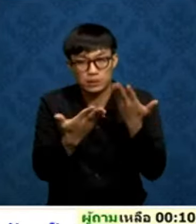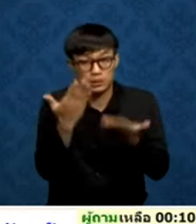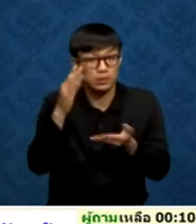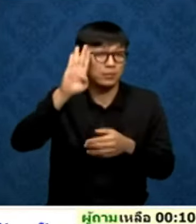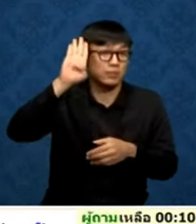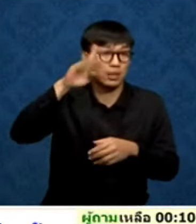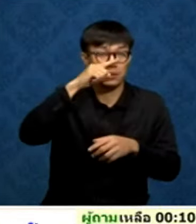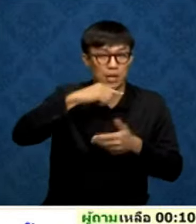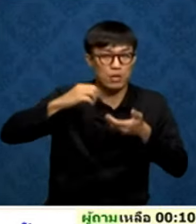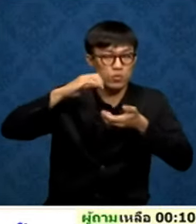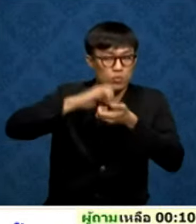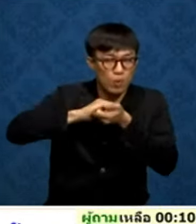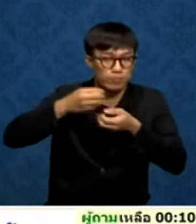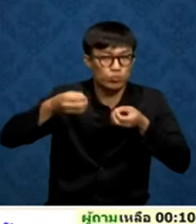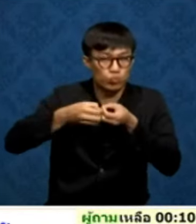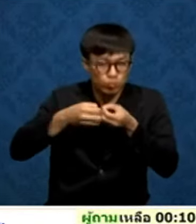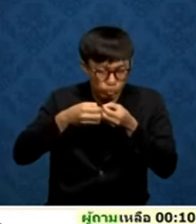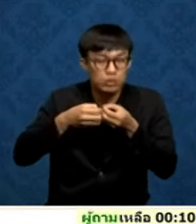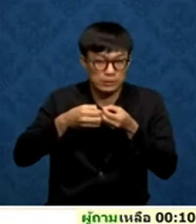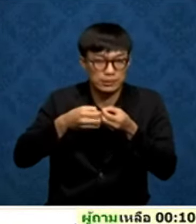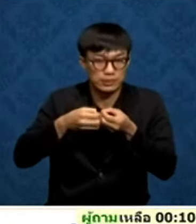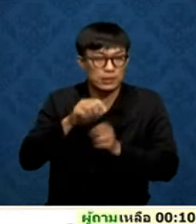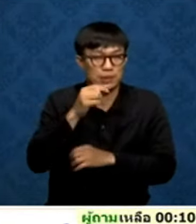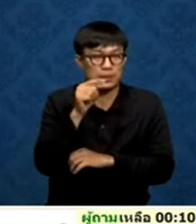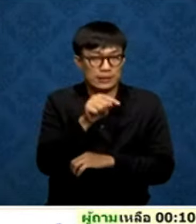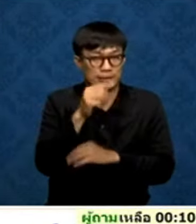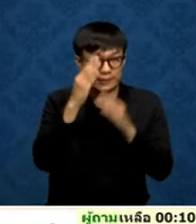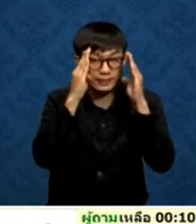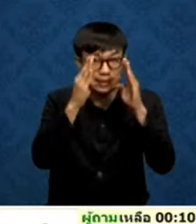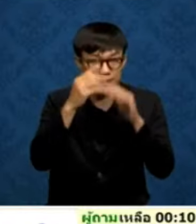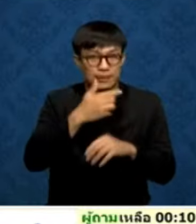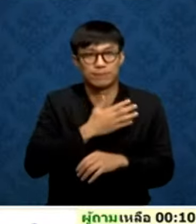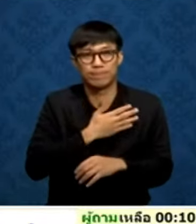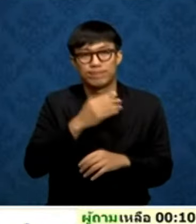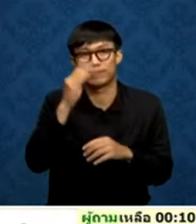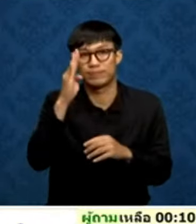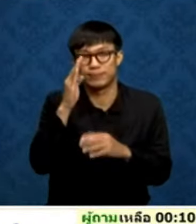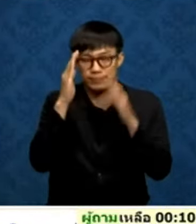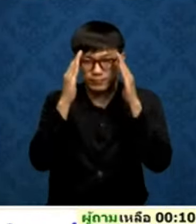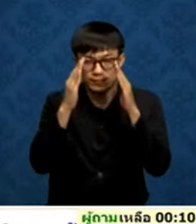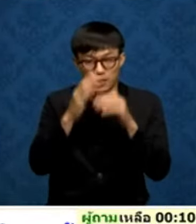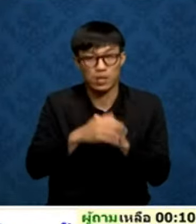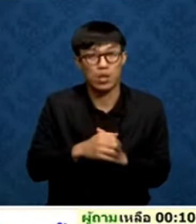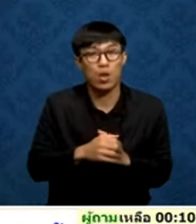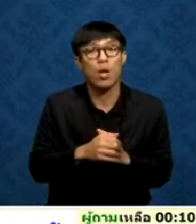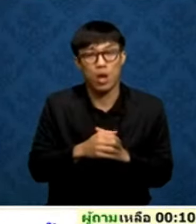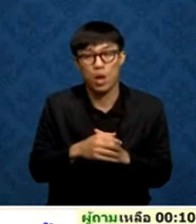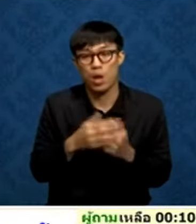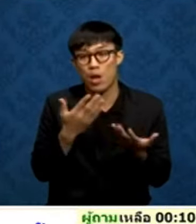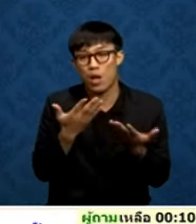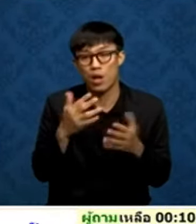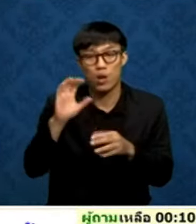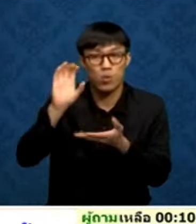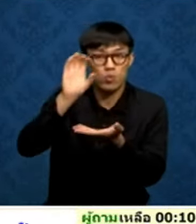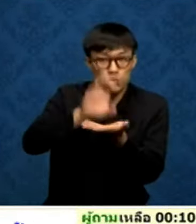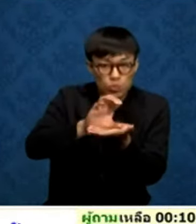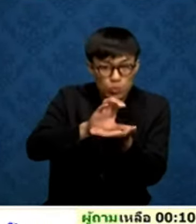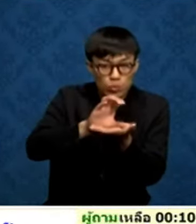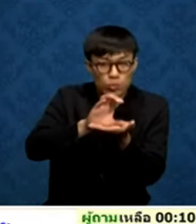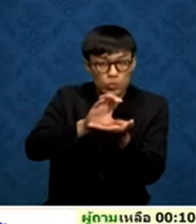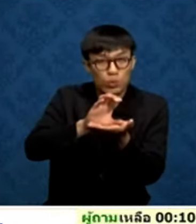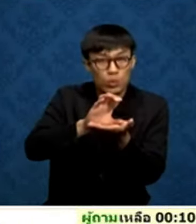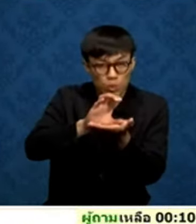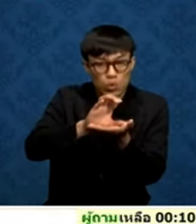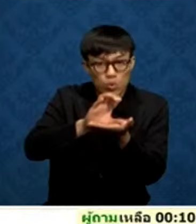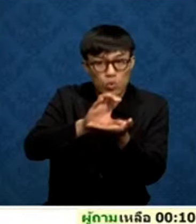ทเนอร์ด้วยหรือหุ้นส่วนด้วยอันนั้นคือสิ่งที่เราตั้งใจจะทำนะครับเพราะฉะนั้นคำตอบก็คือว่าเข้ามาเยอะนะครับแต่ว่าเป็นช่วงเฟ